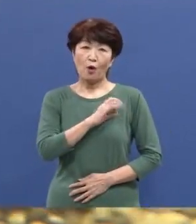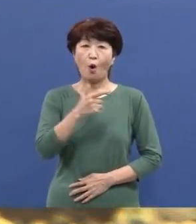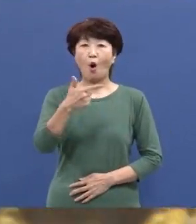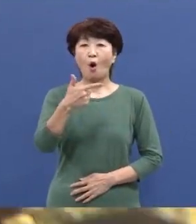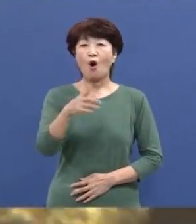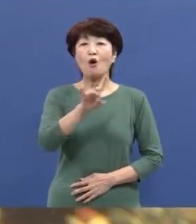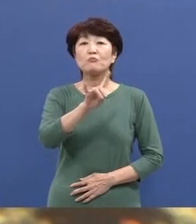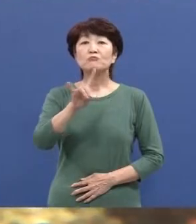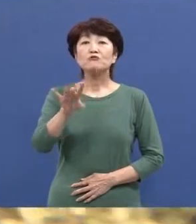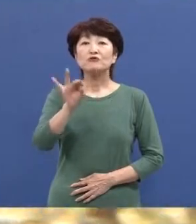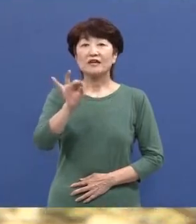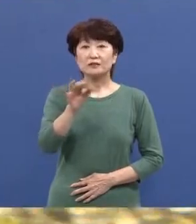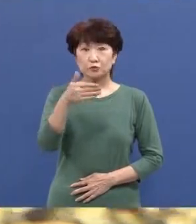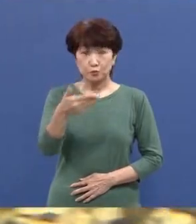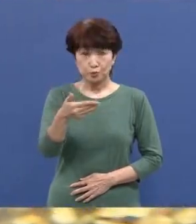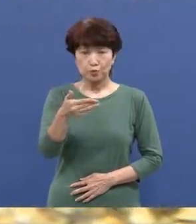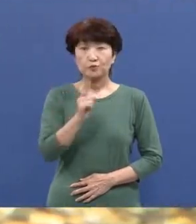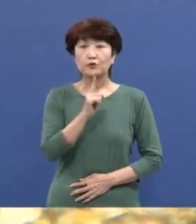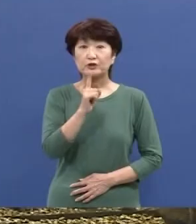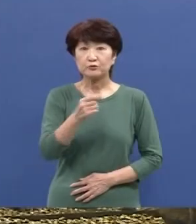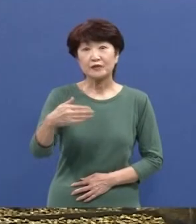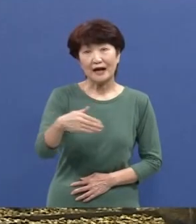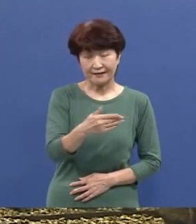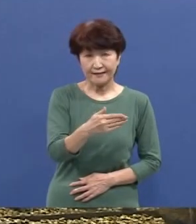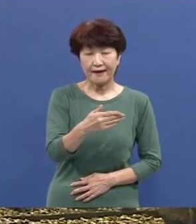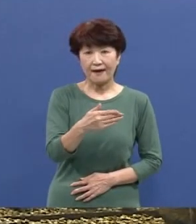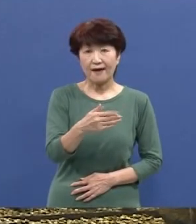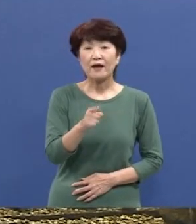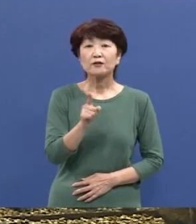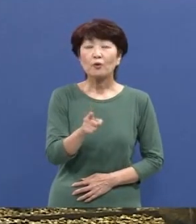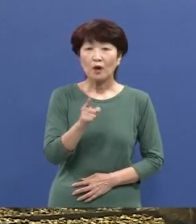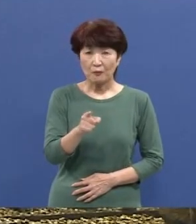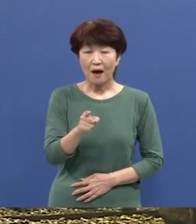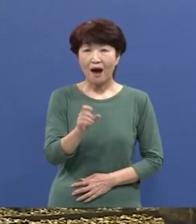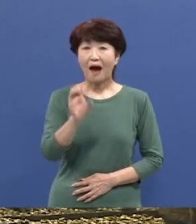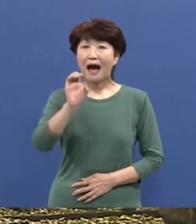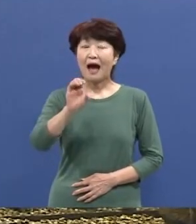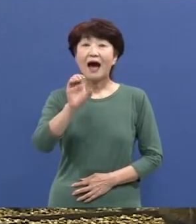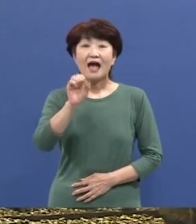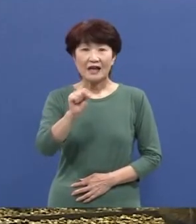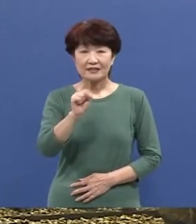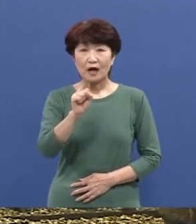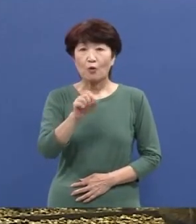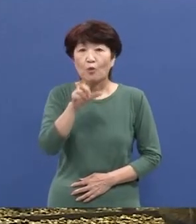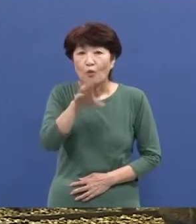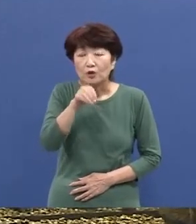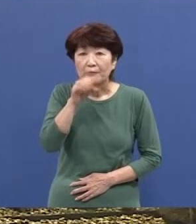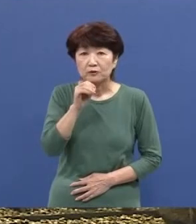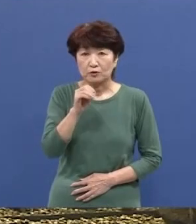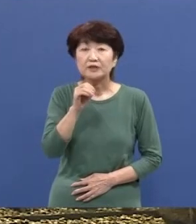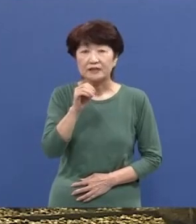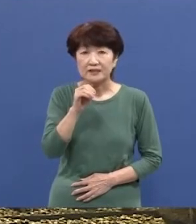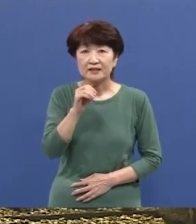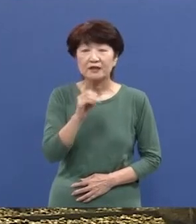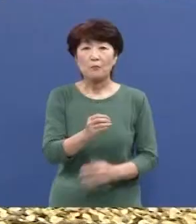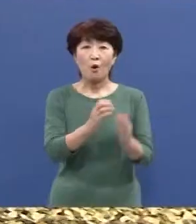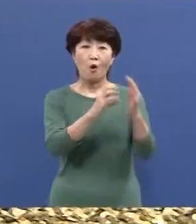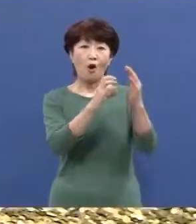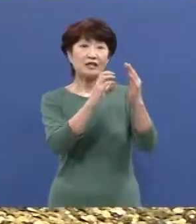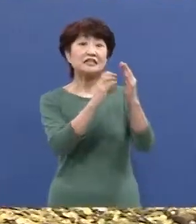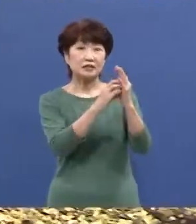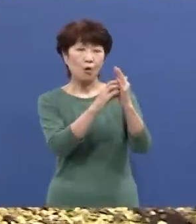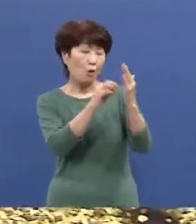くという在来種の魚です。麦つくは、鯉目鯉科の淡水魚です